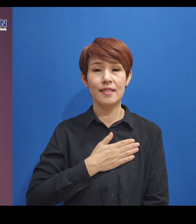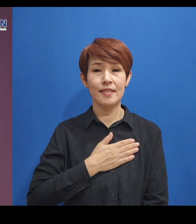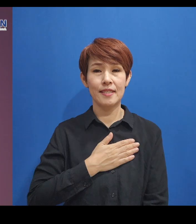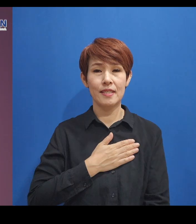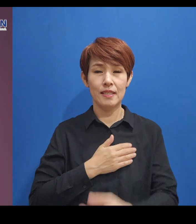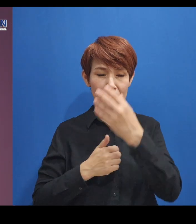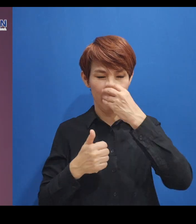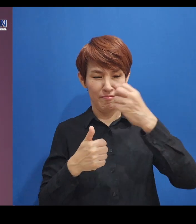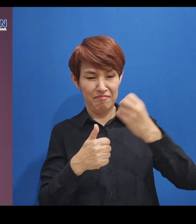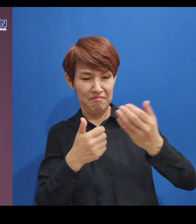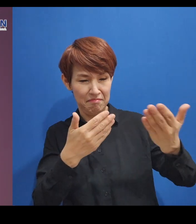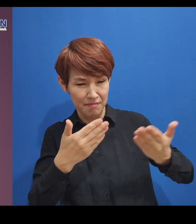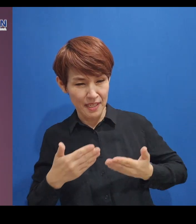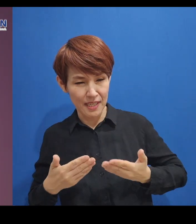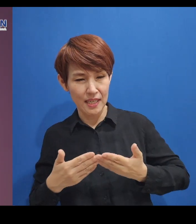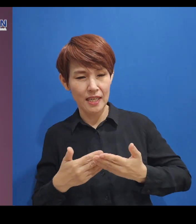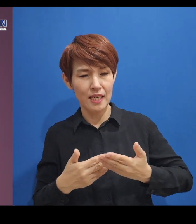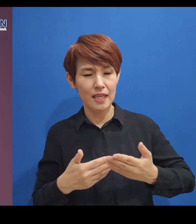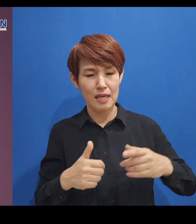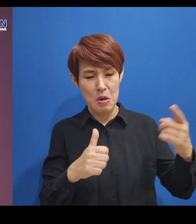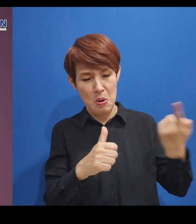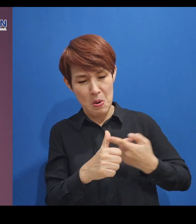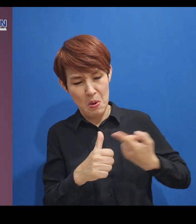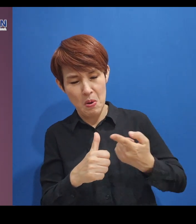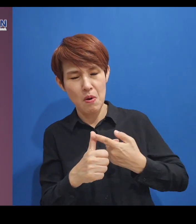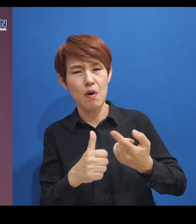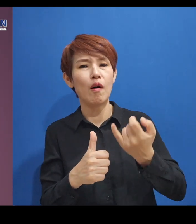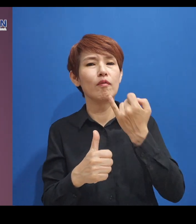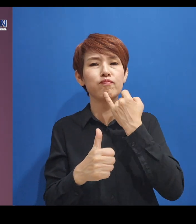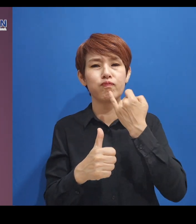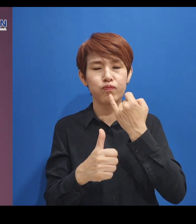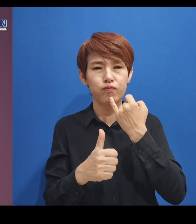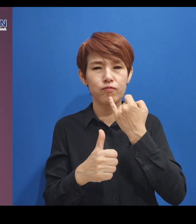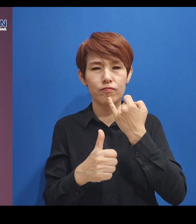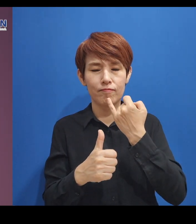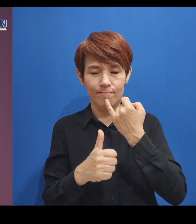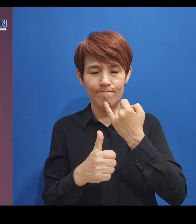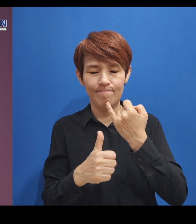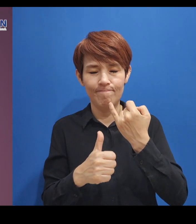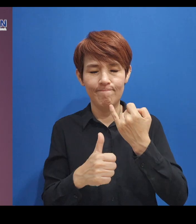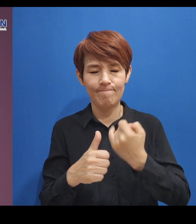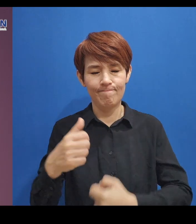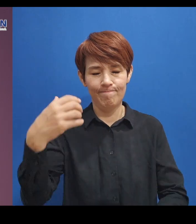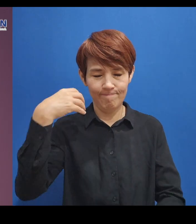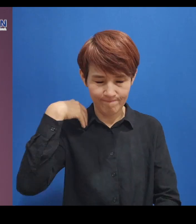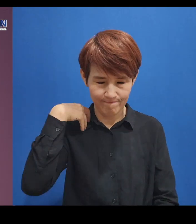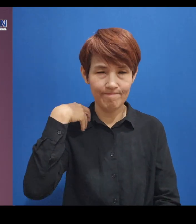받아도 멸시천대 받아도 괜찮습니다. 치고 가겠습니다.